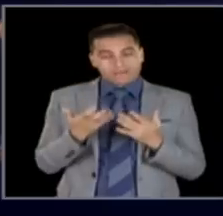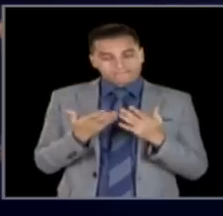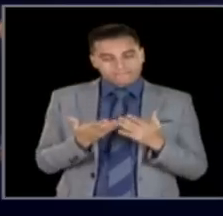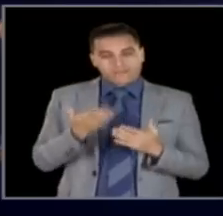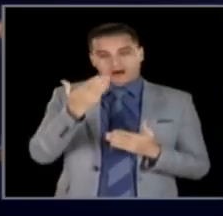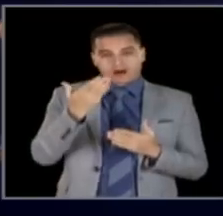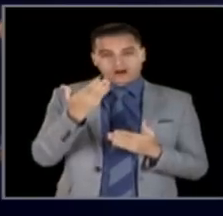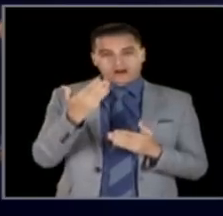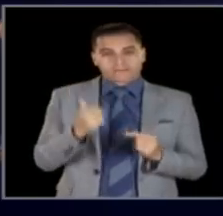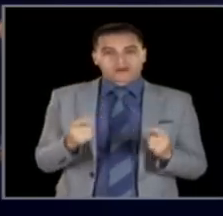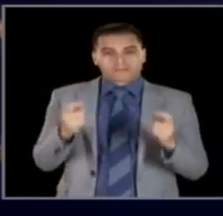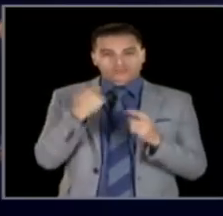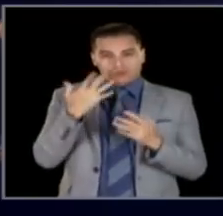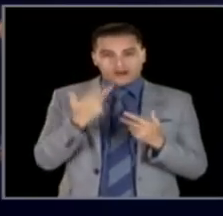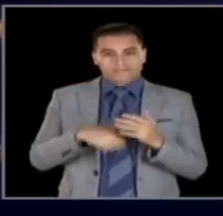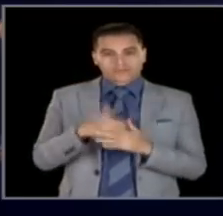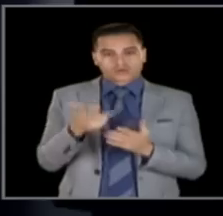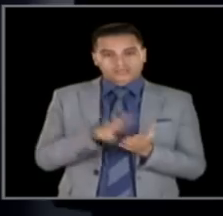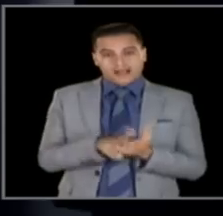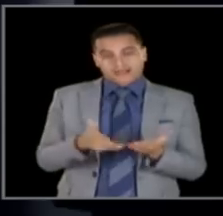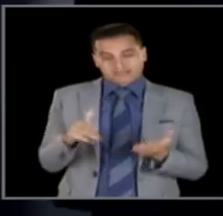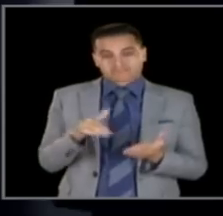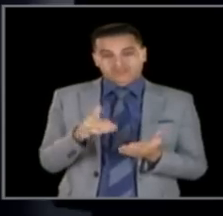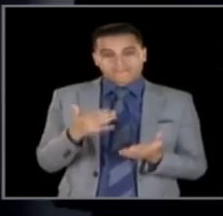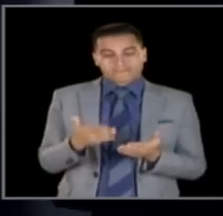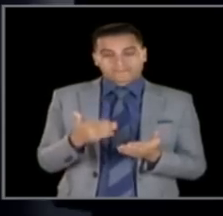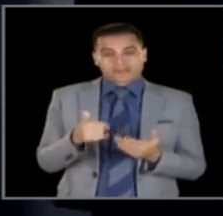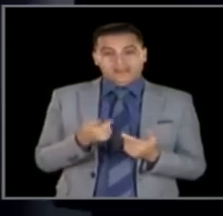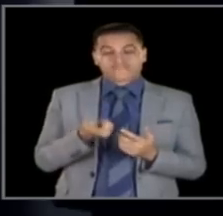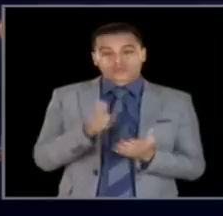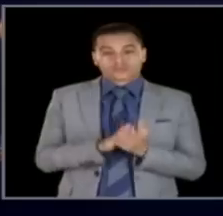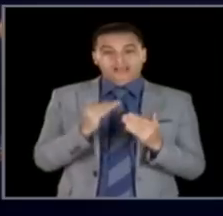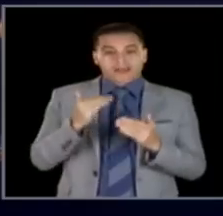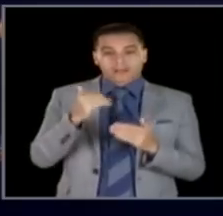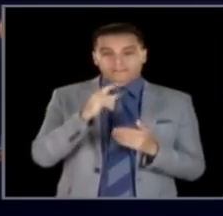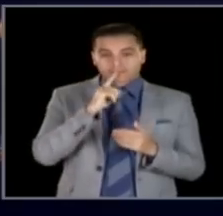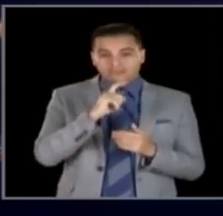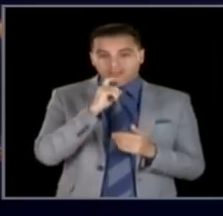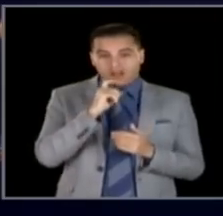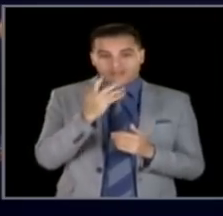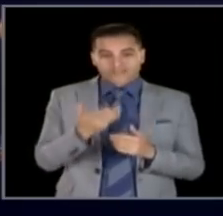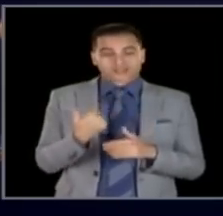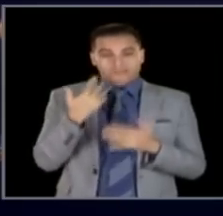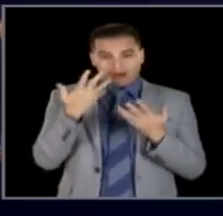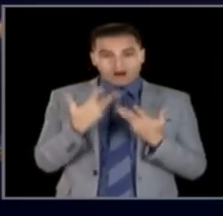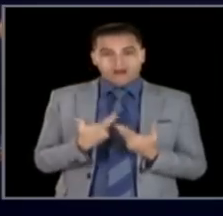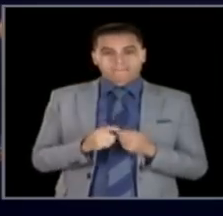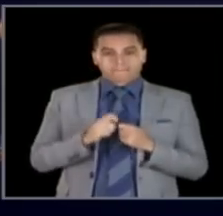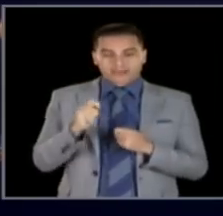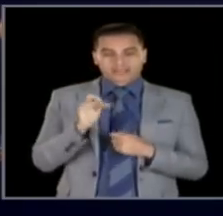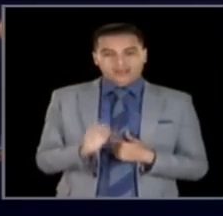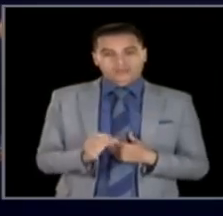أقل تطلعوا من البطولة بثلاث نقاط. طبعاً الأمل موجود ولكن بقى ضعيف لأن السكور كمان